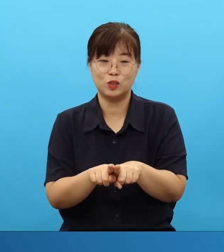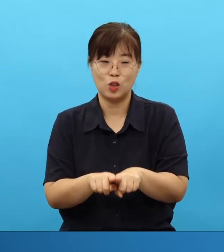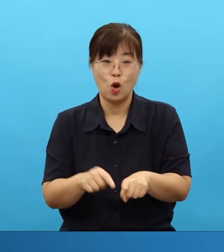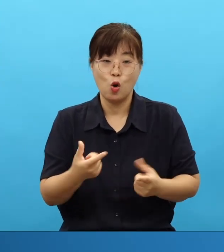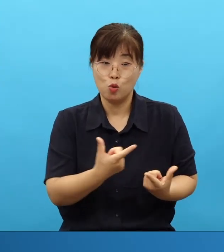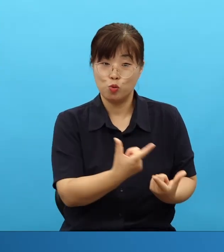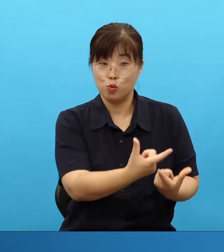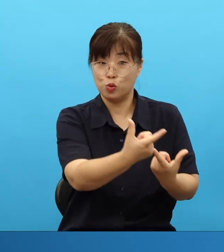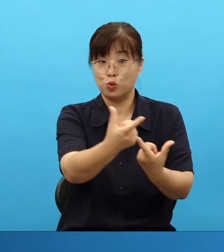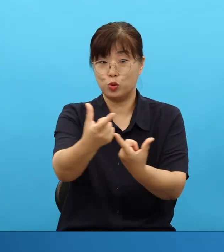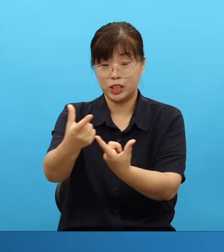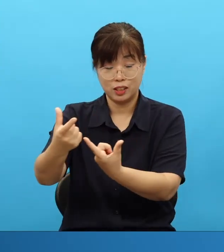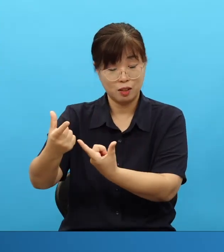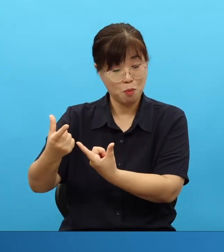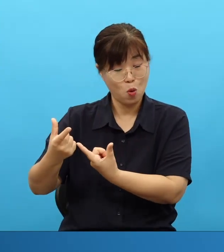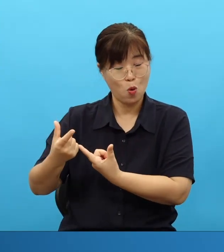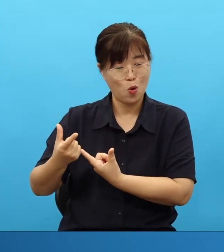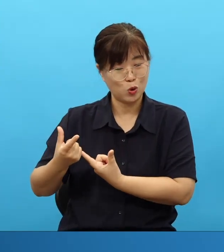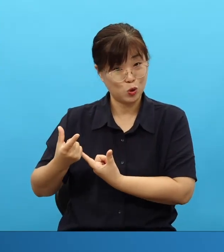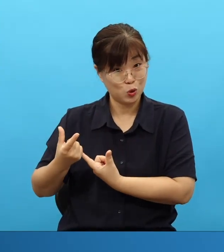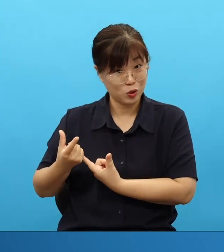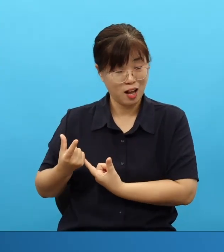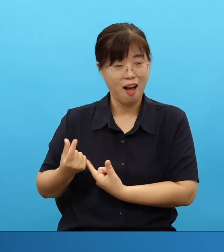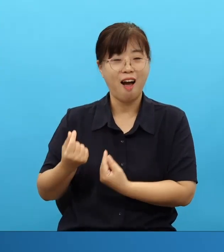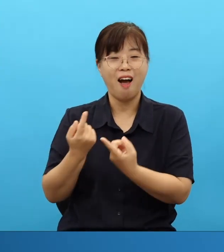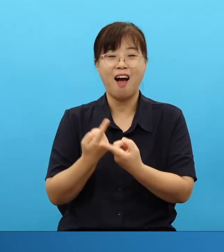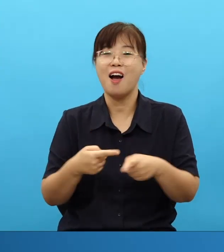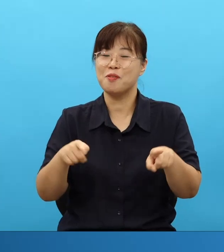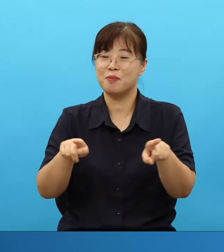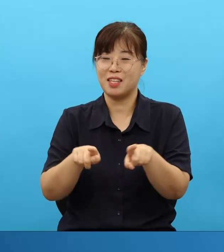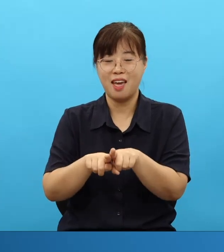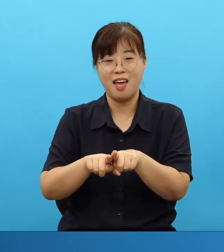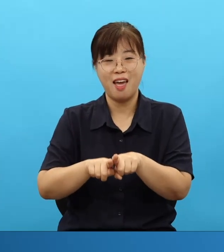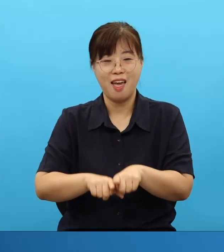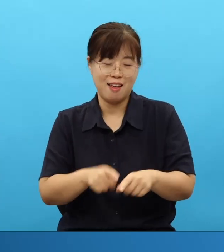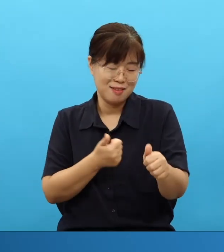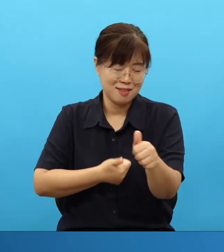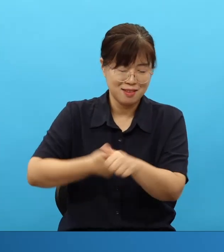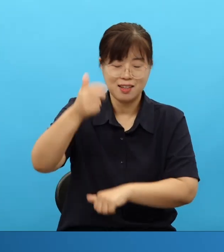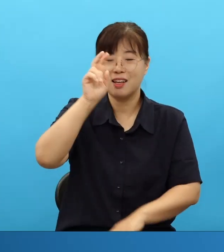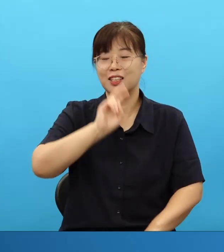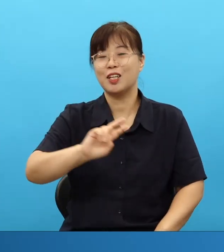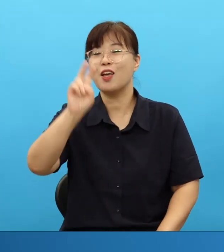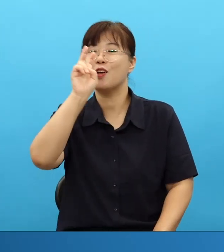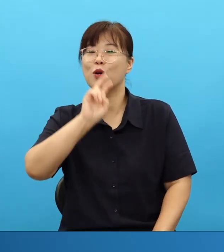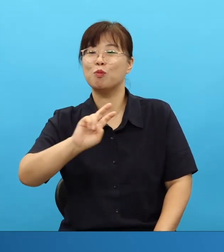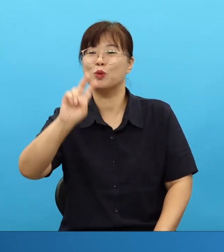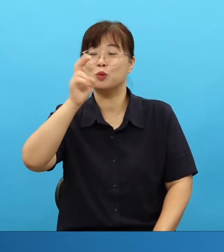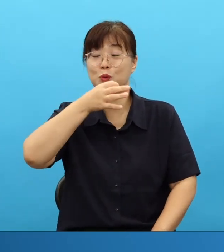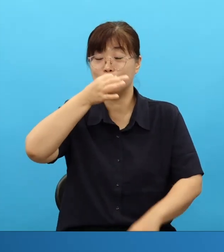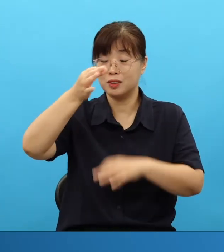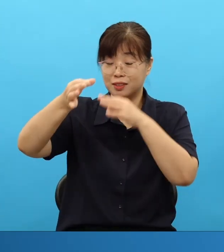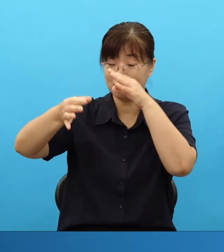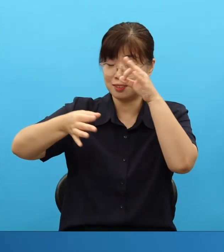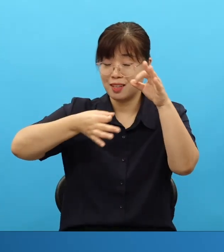여서 우리 모두 함께 내가